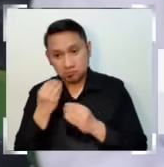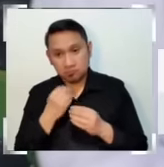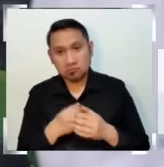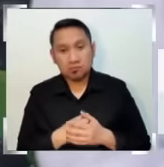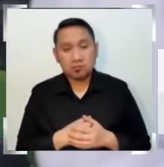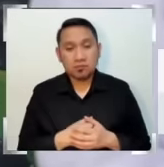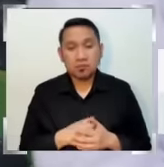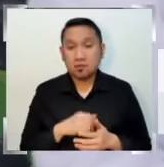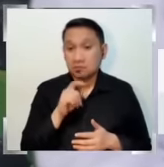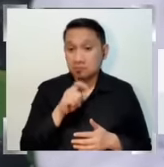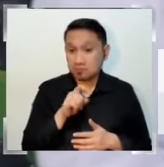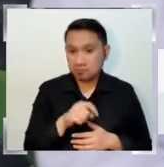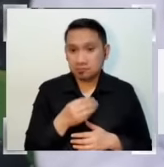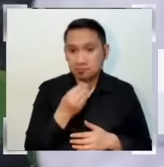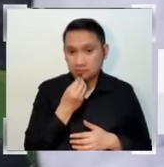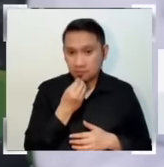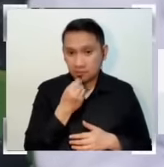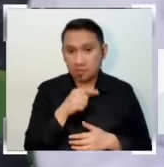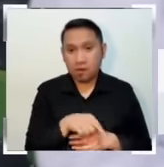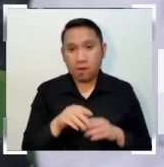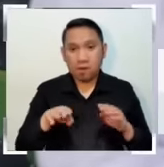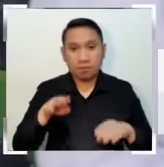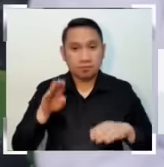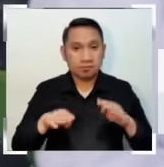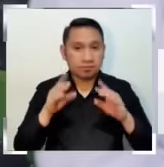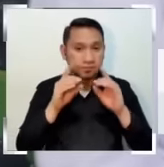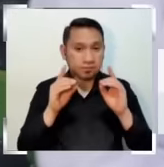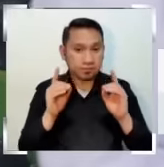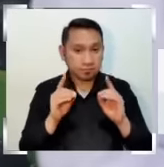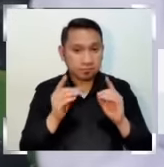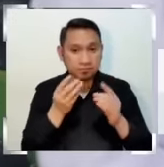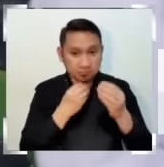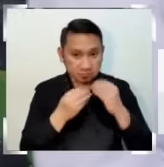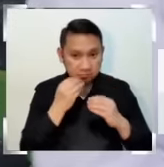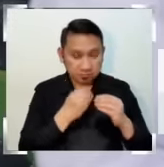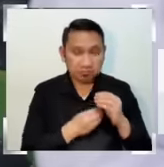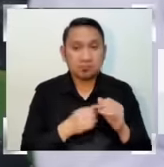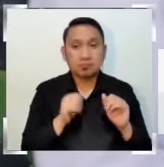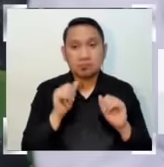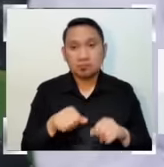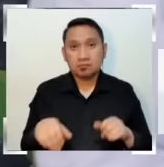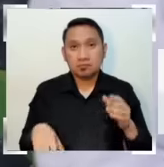kainin ng isang dog is that balanced diet. Pwede tayong mag-add ng mga